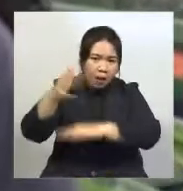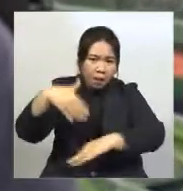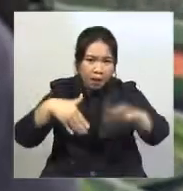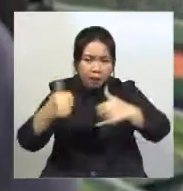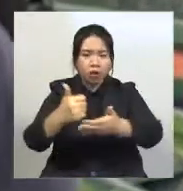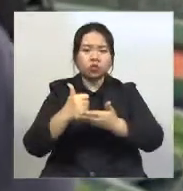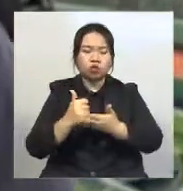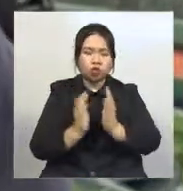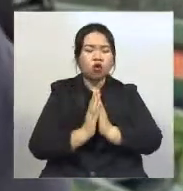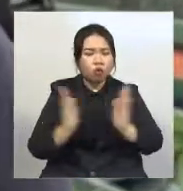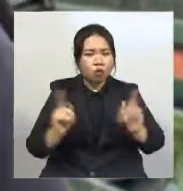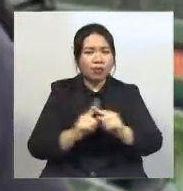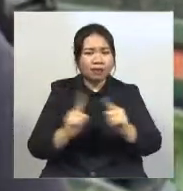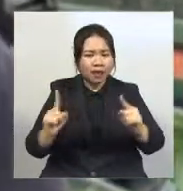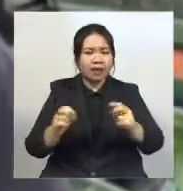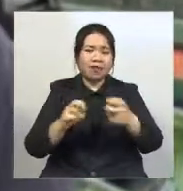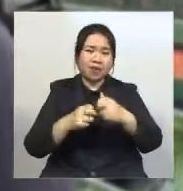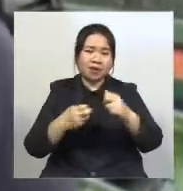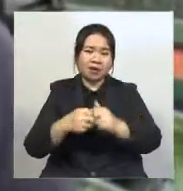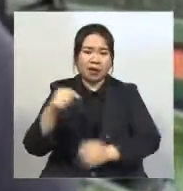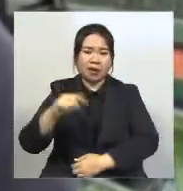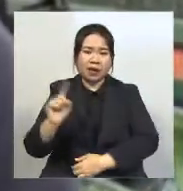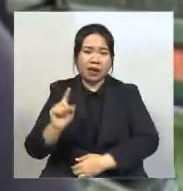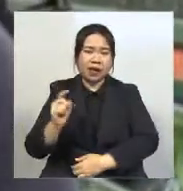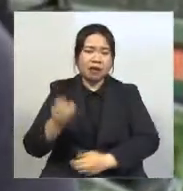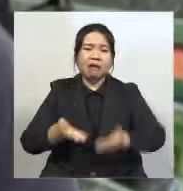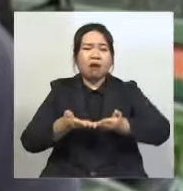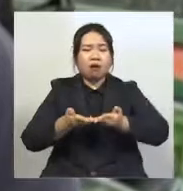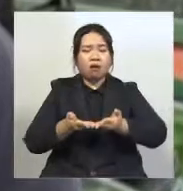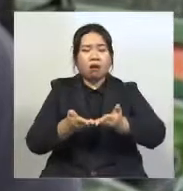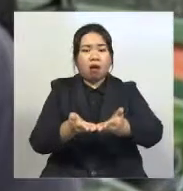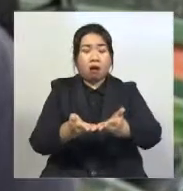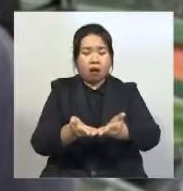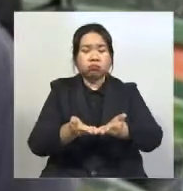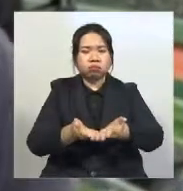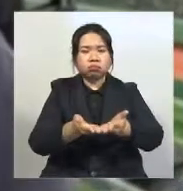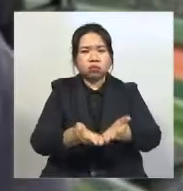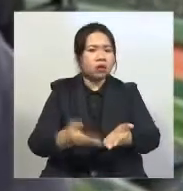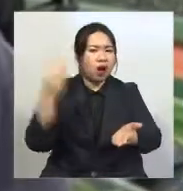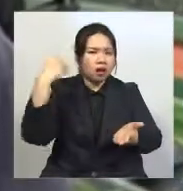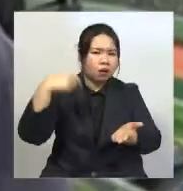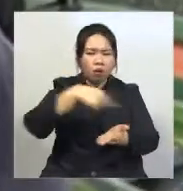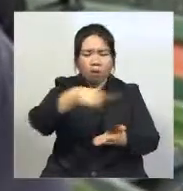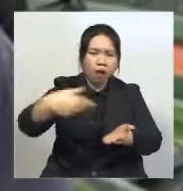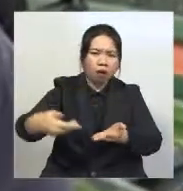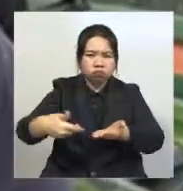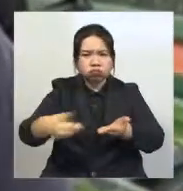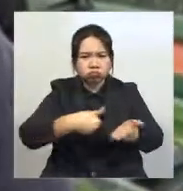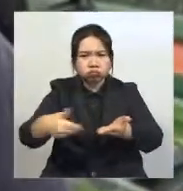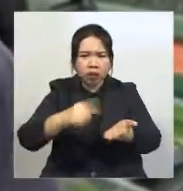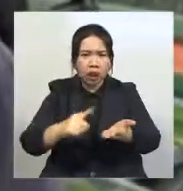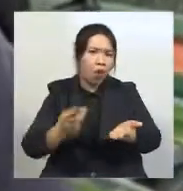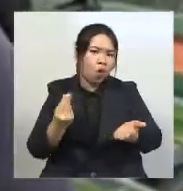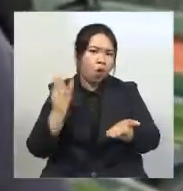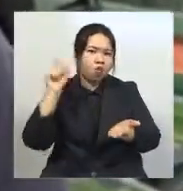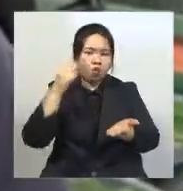ขอบคุณมากค่ะแต่ว่าปัญหามันเกิดขึ้นตรงที่ตอนที่วิ่งเรือค่ะเรือท้องแบนทุกที่ที่เข้ามาส่วนมากจะต้องใช้ความเร็วเพ